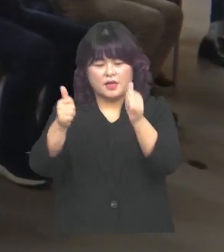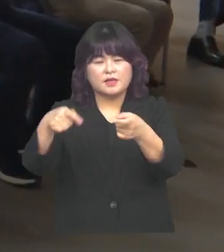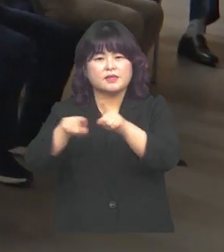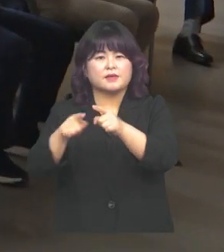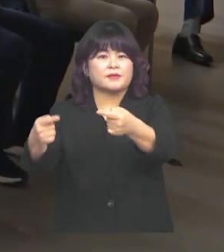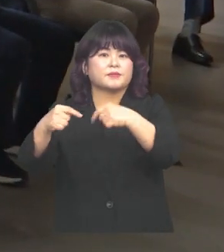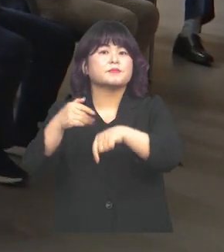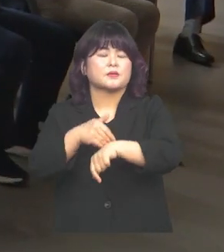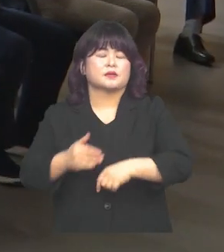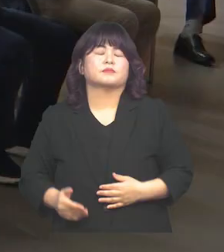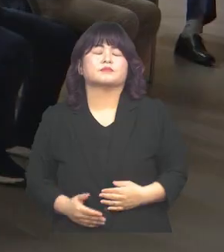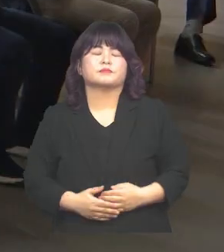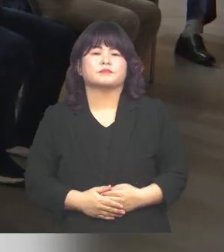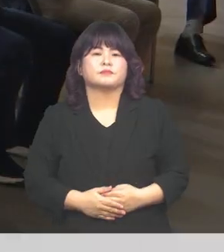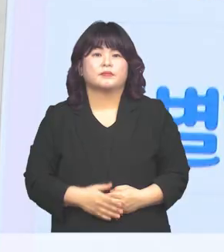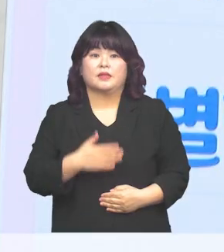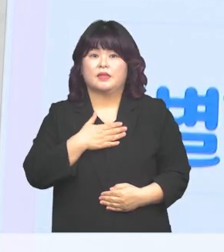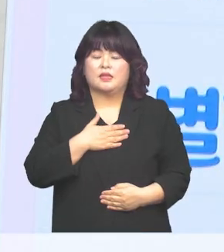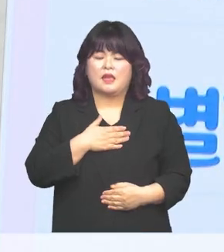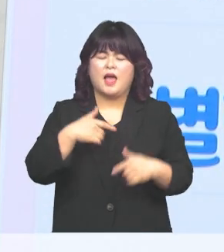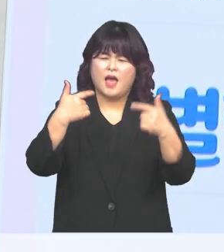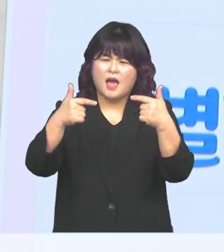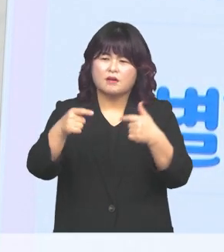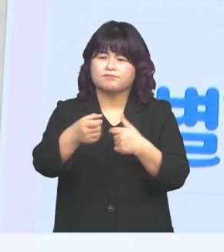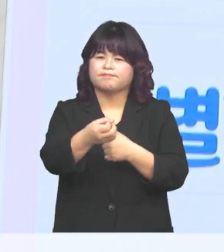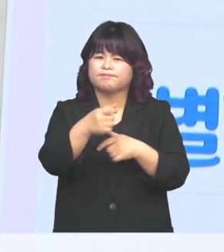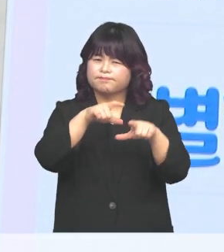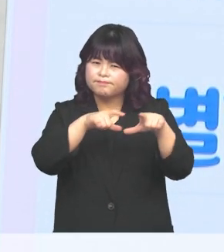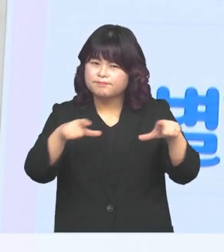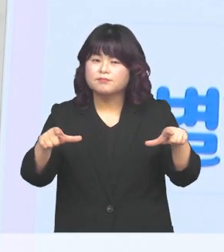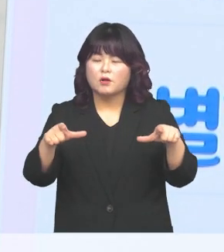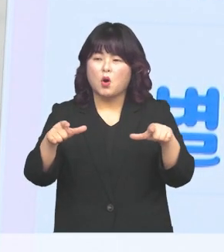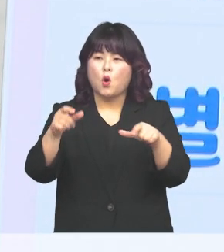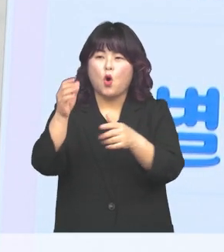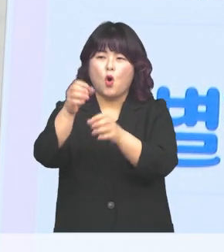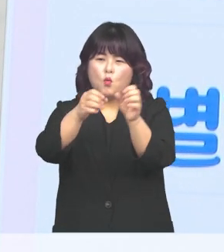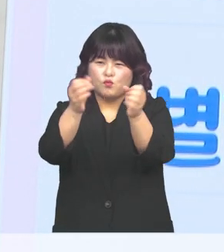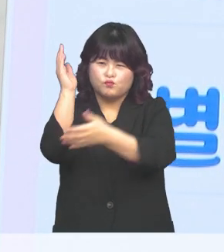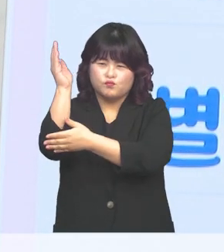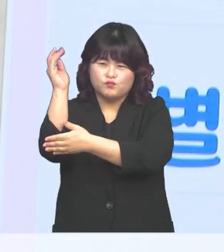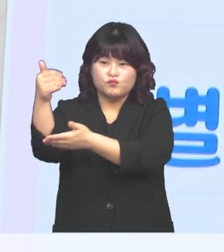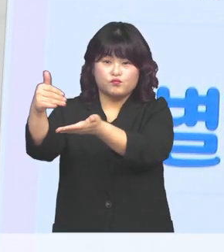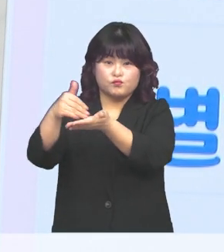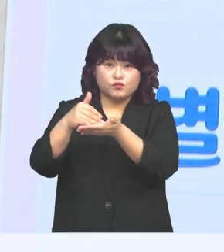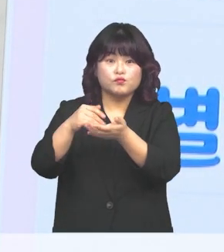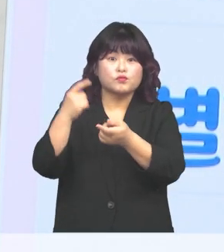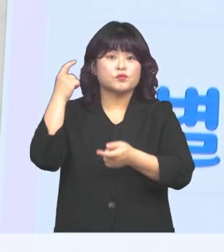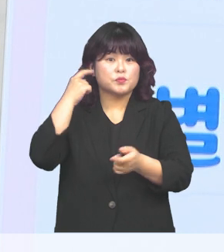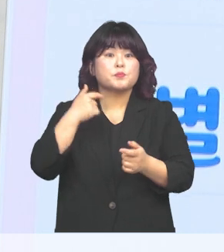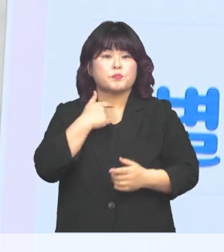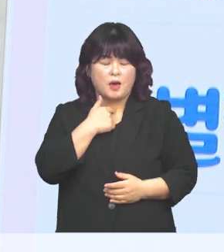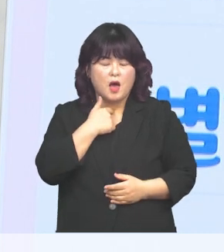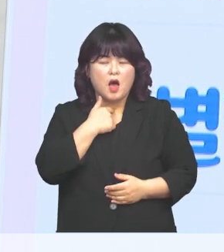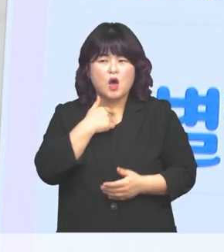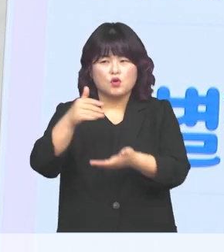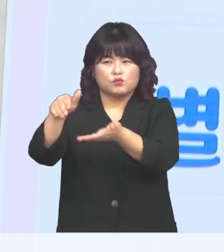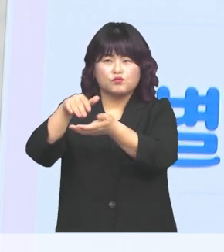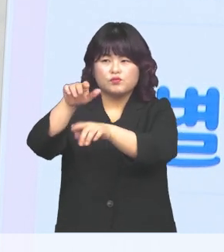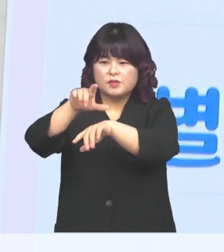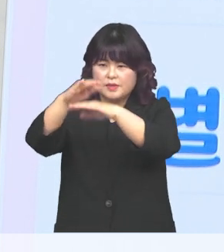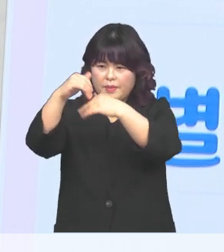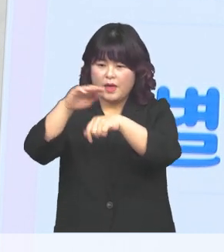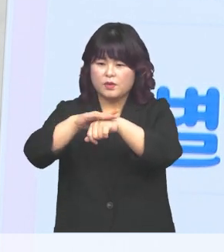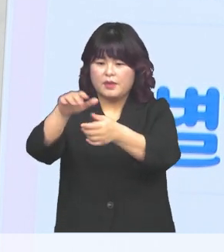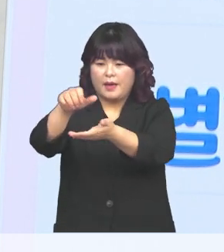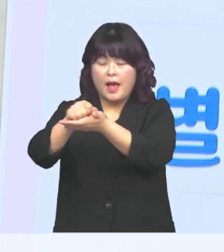참석했습니다. 저는 주로 말씀을 듣고 또 저희가 주신 내용을